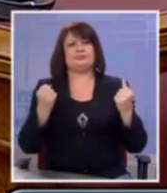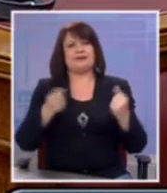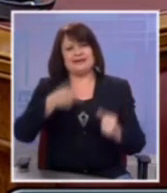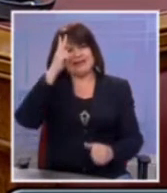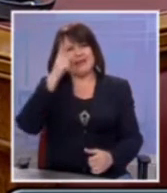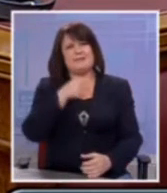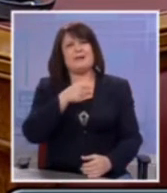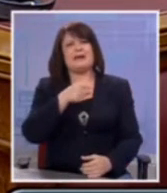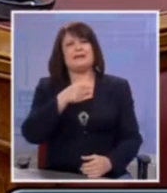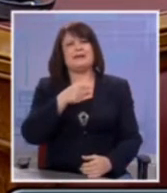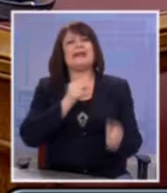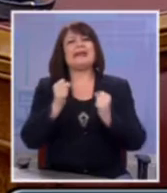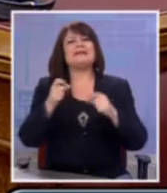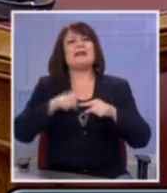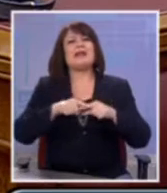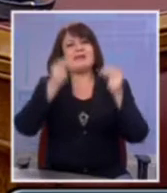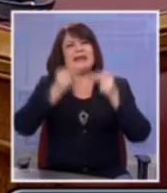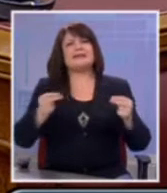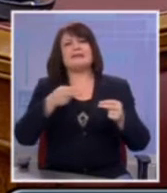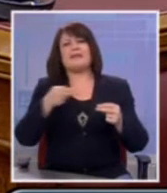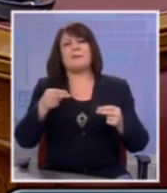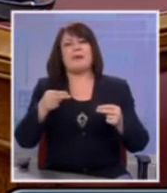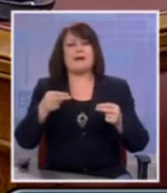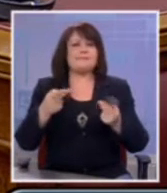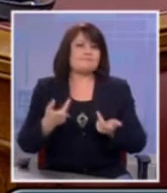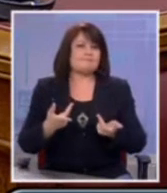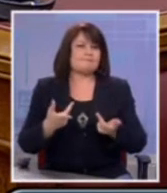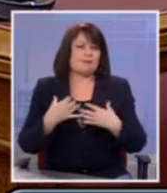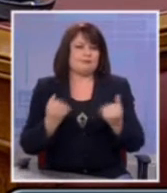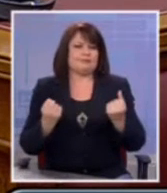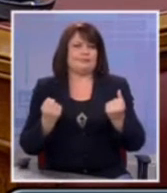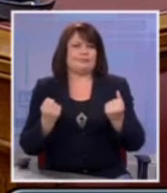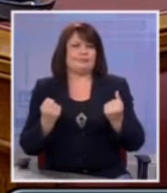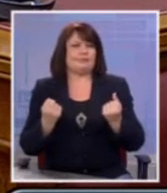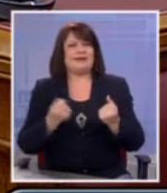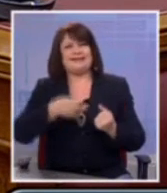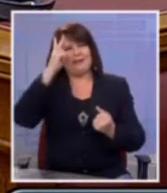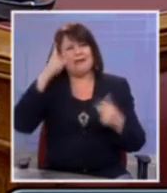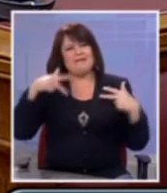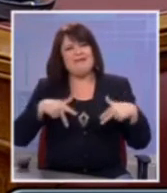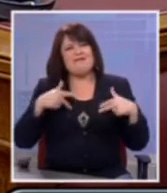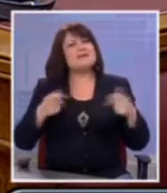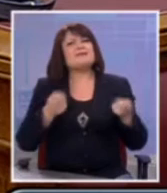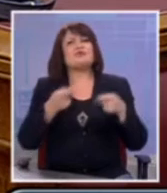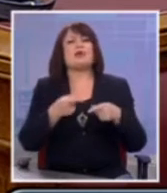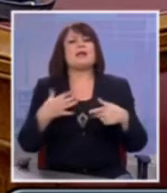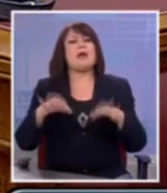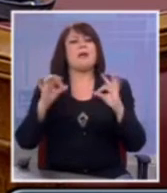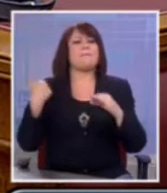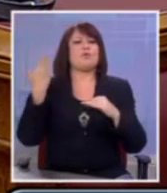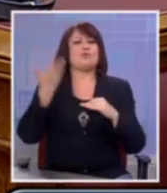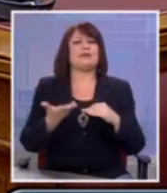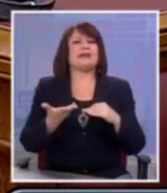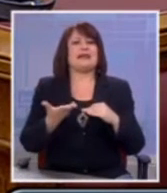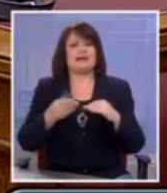στην επίλυση ελληνικής κρίσης. Και συγκεκριμένα τη στάση της γερμανικής κυβέρνησης από αρχής